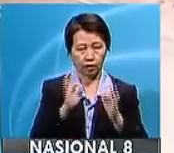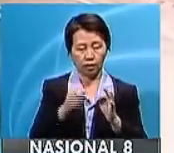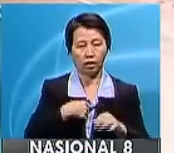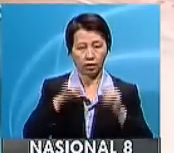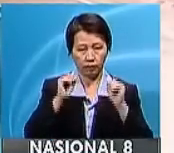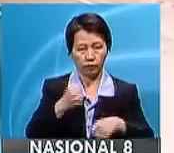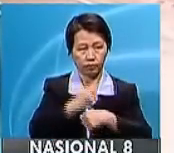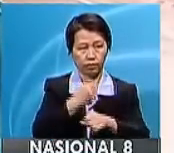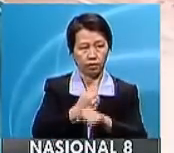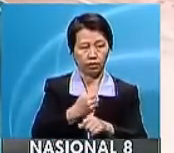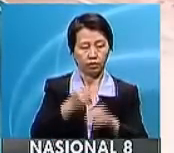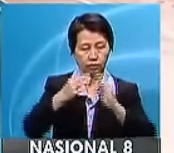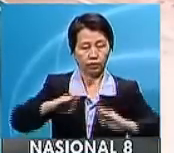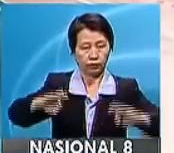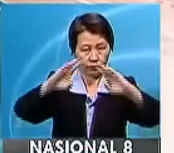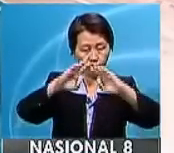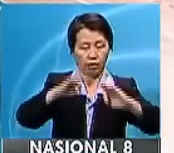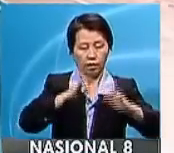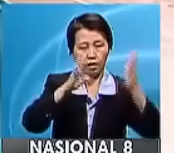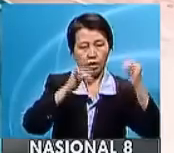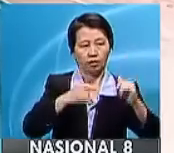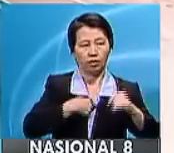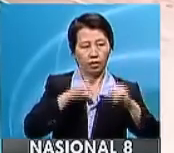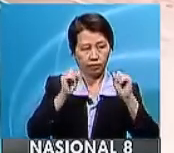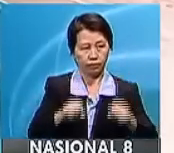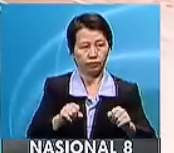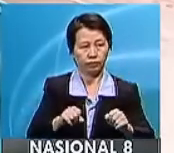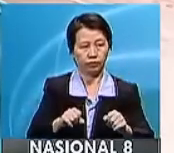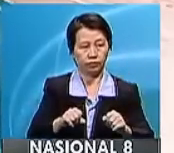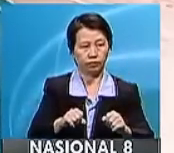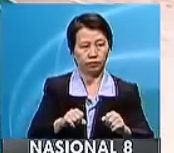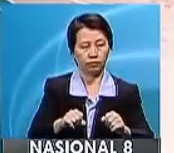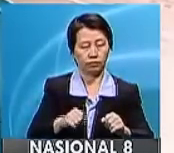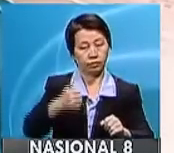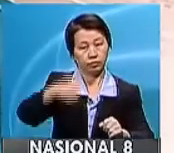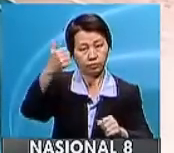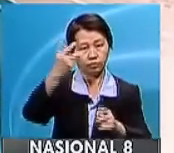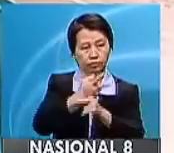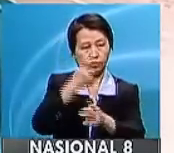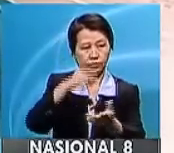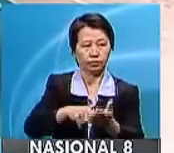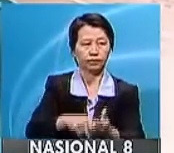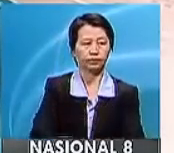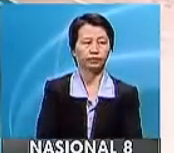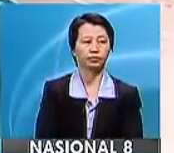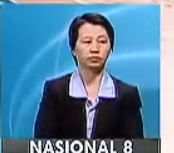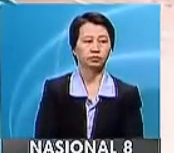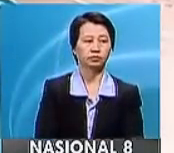can make it into final I hope I can Revenge This Time